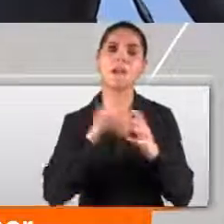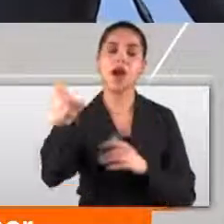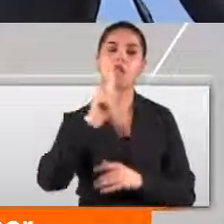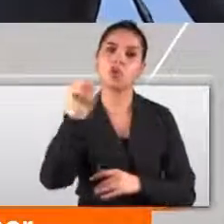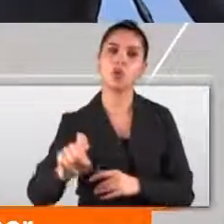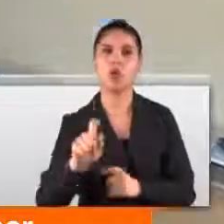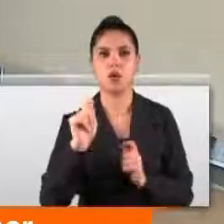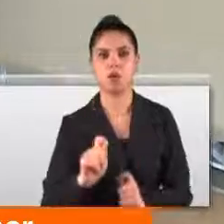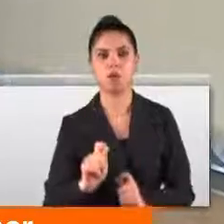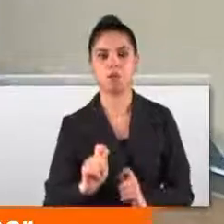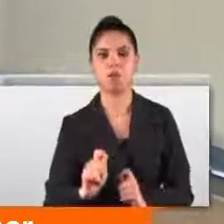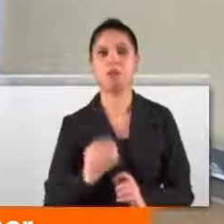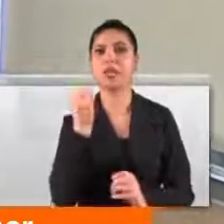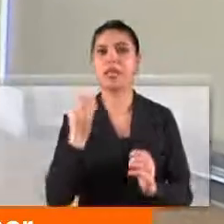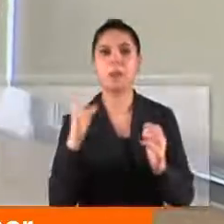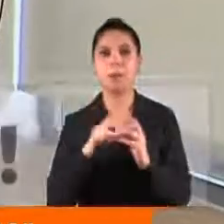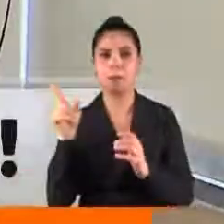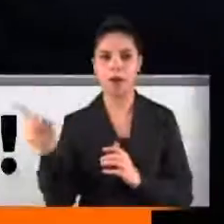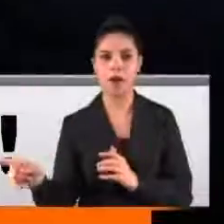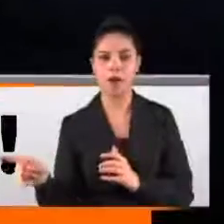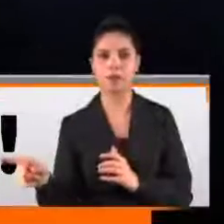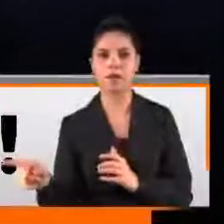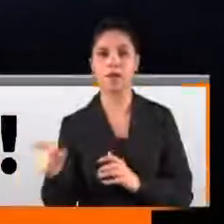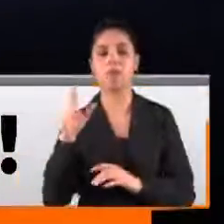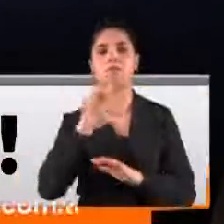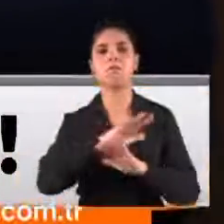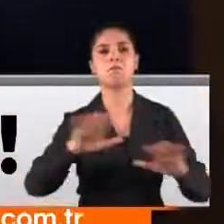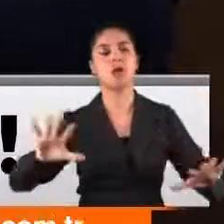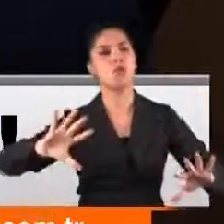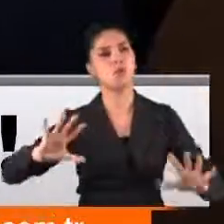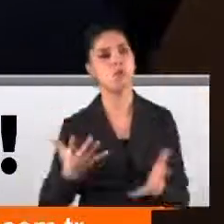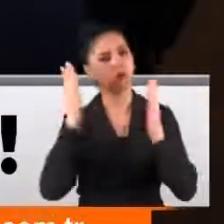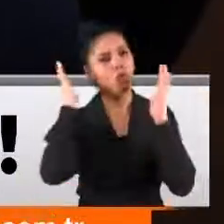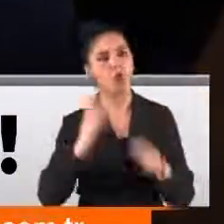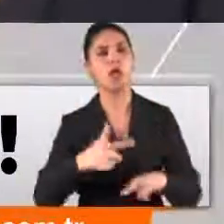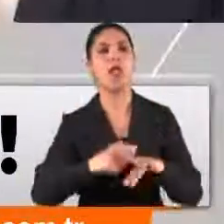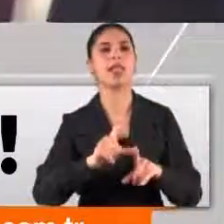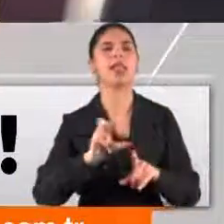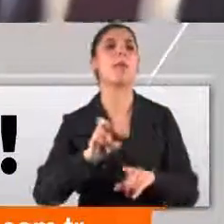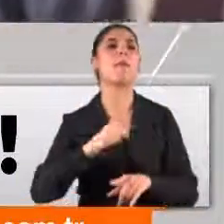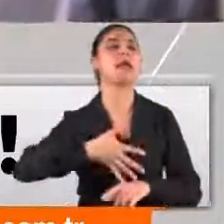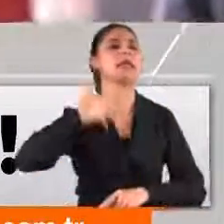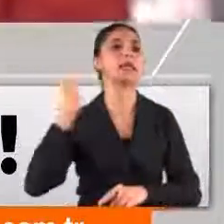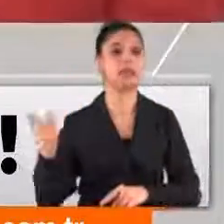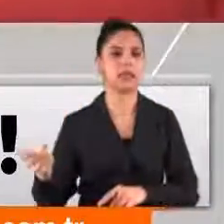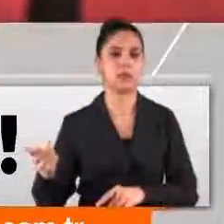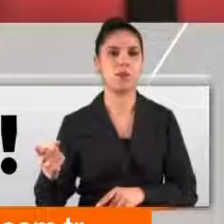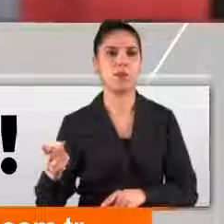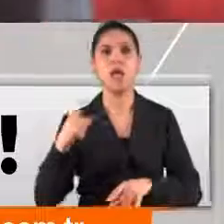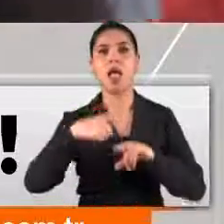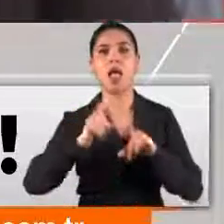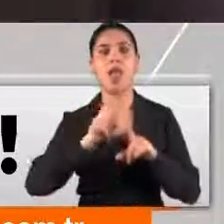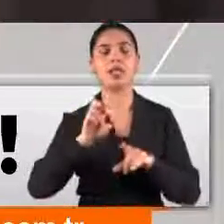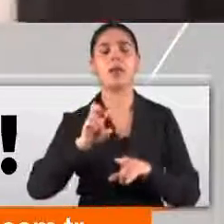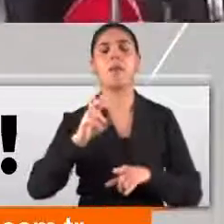yetkililerine soracaksınız. İyi Parti'nin ise kapıları masayı dağıtma pahasına HDP'ye kapalı. HDP konusu